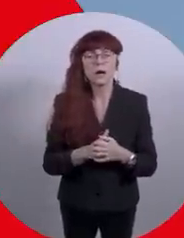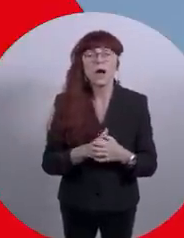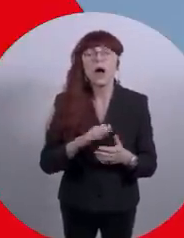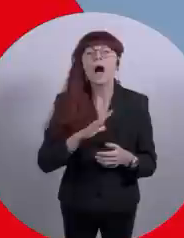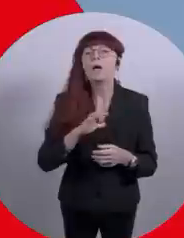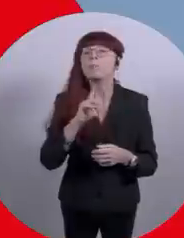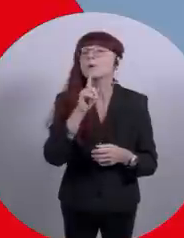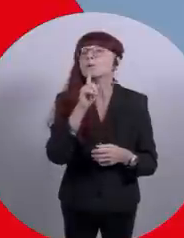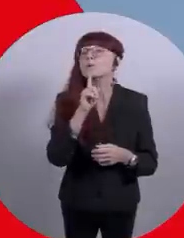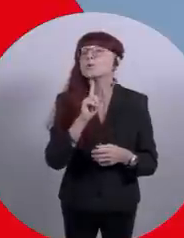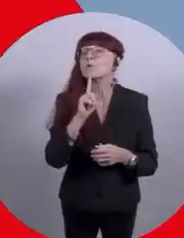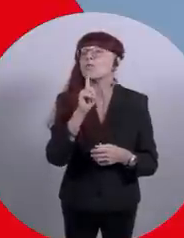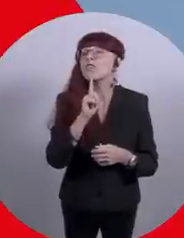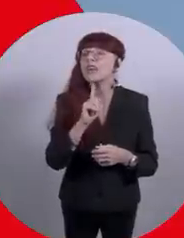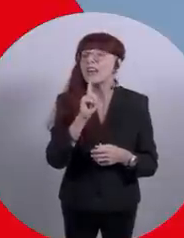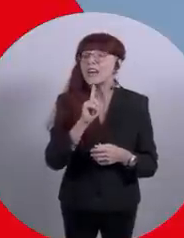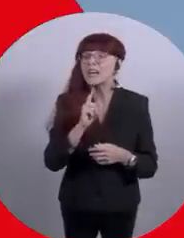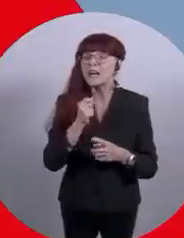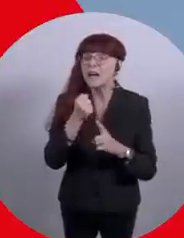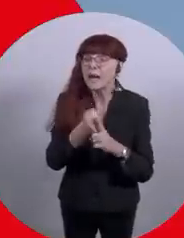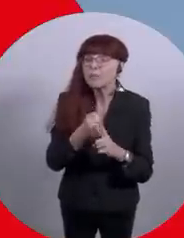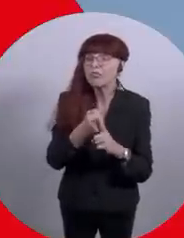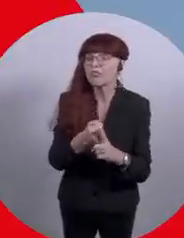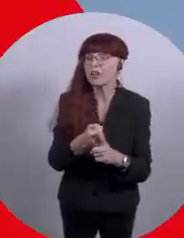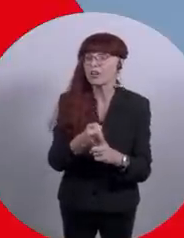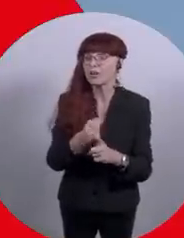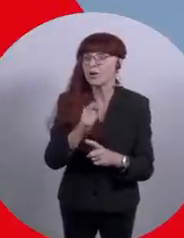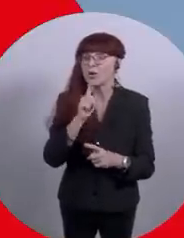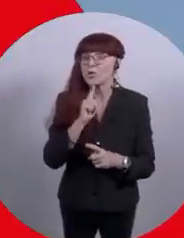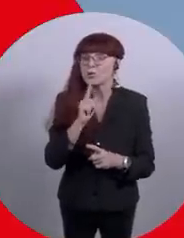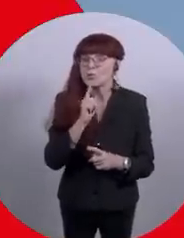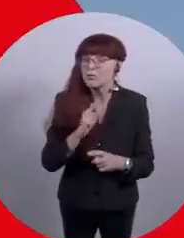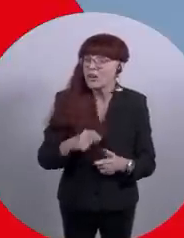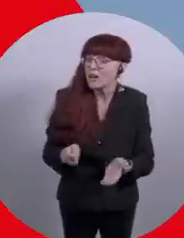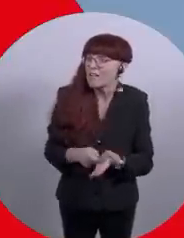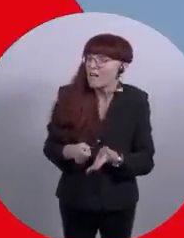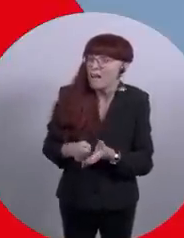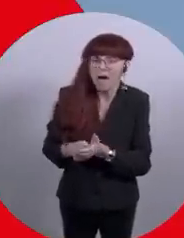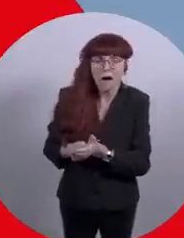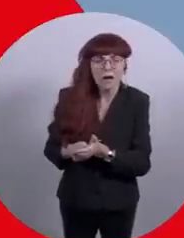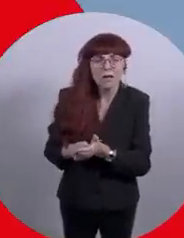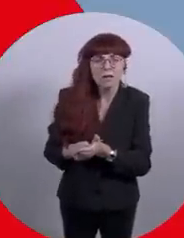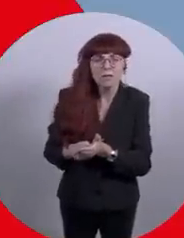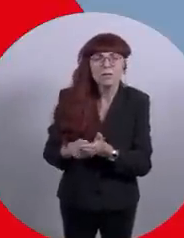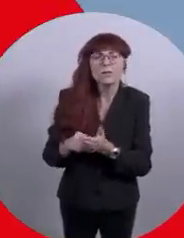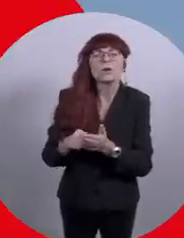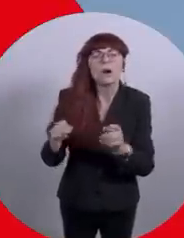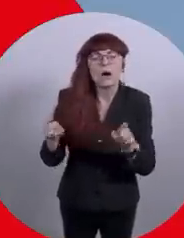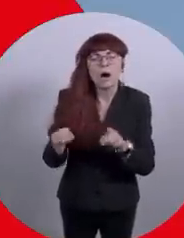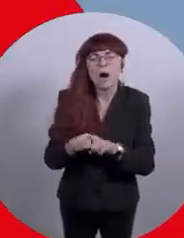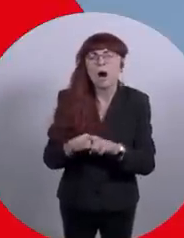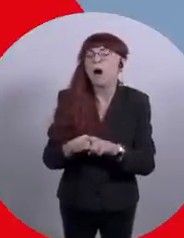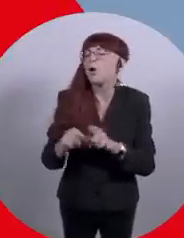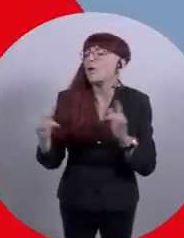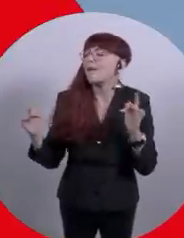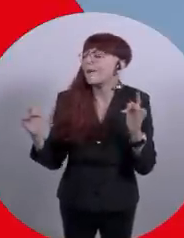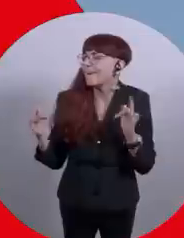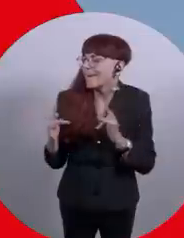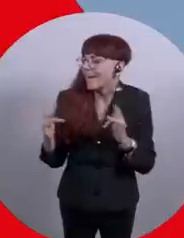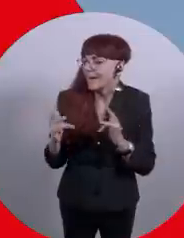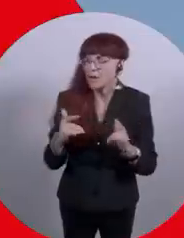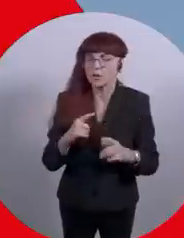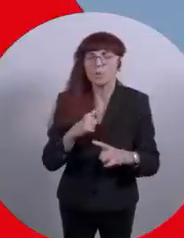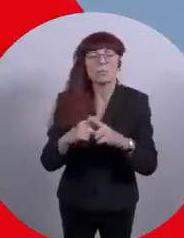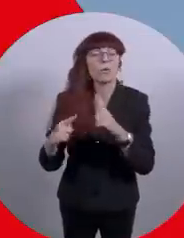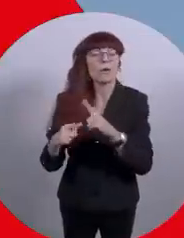haben wir darauf gedrängt zu wenig haben wir darauf gebucht auch gegenüber dem politischen Gegnern und den